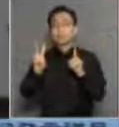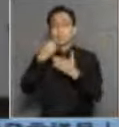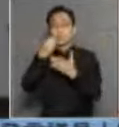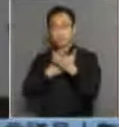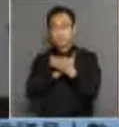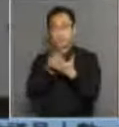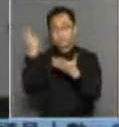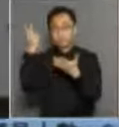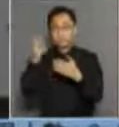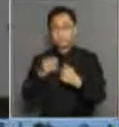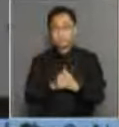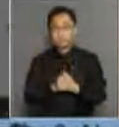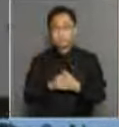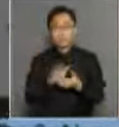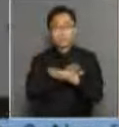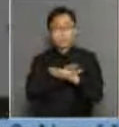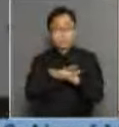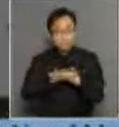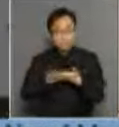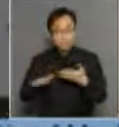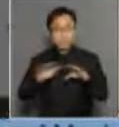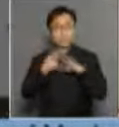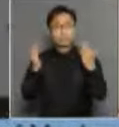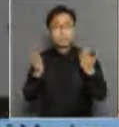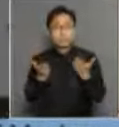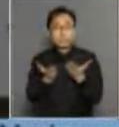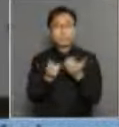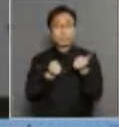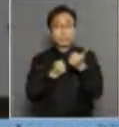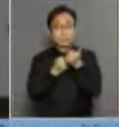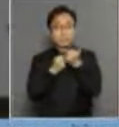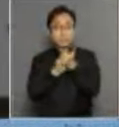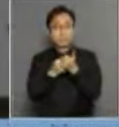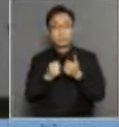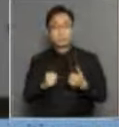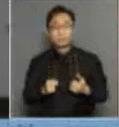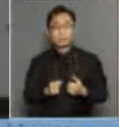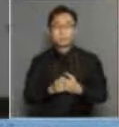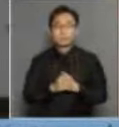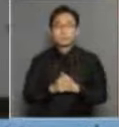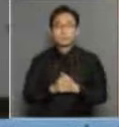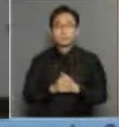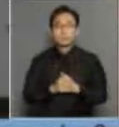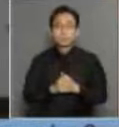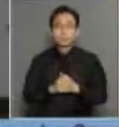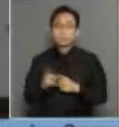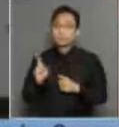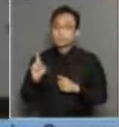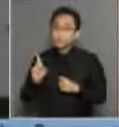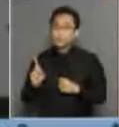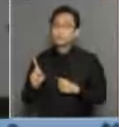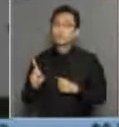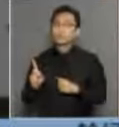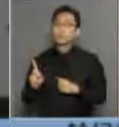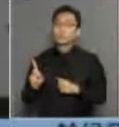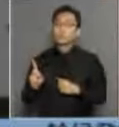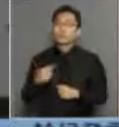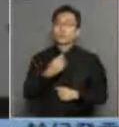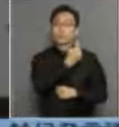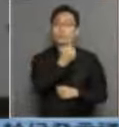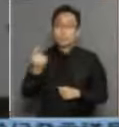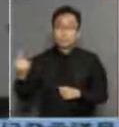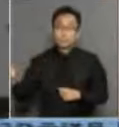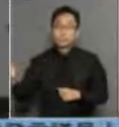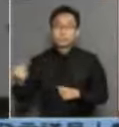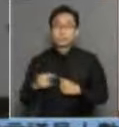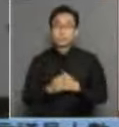内容啊，咁我哋基本上系全部都会支持啊，所以即系话每一位嘅